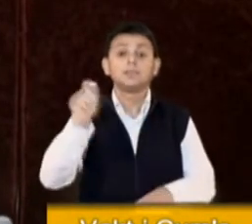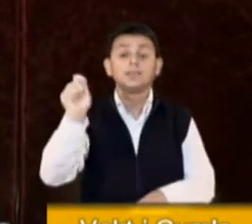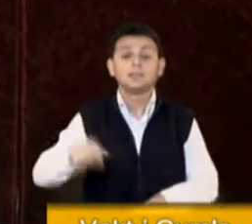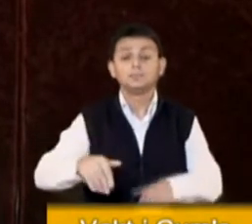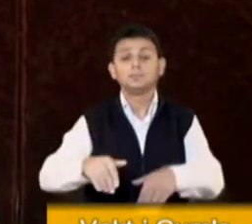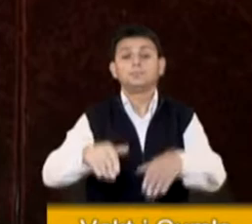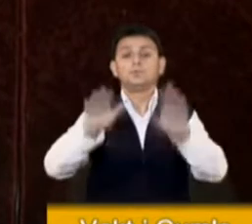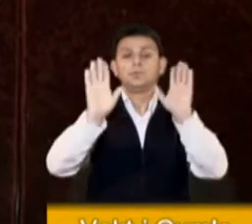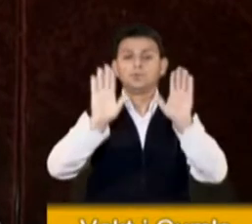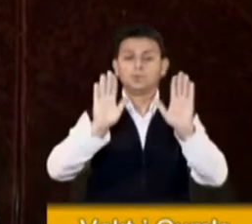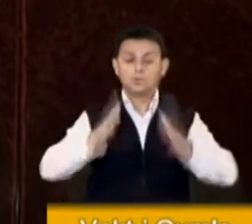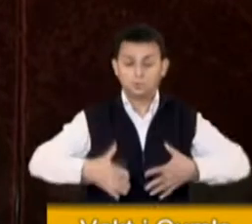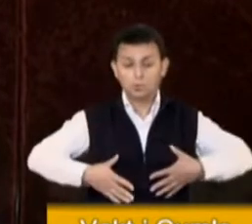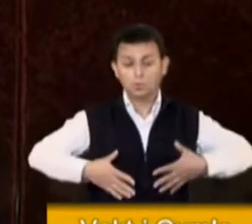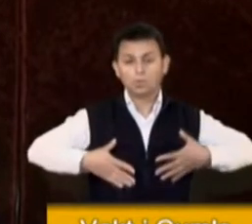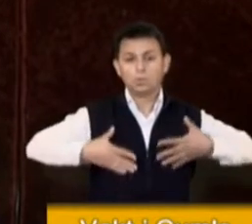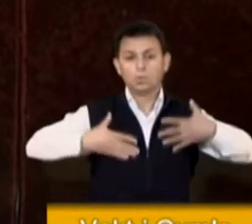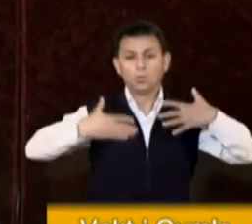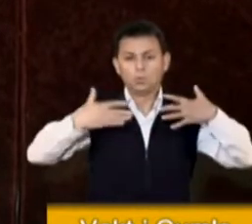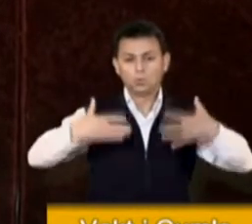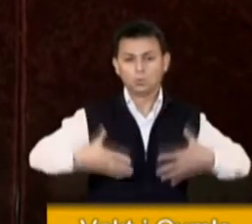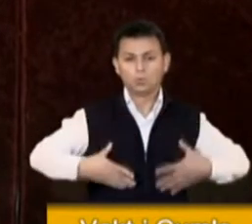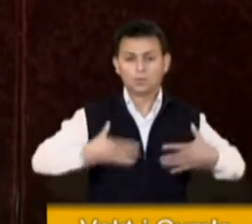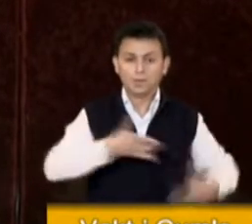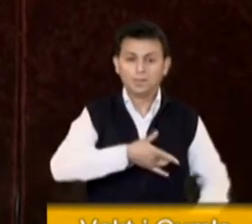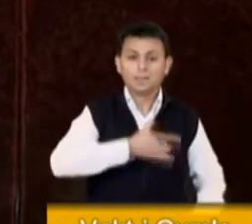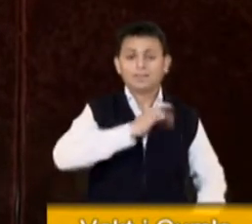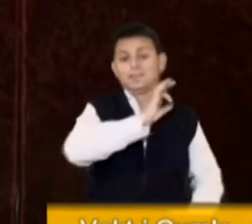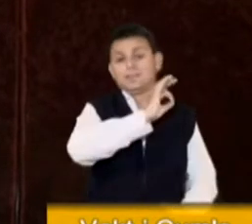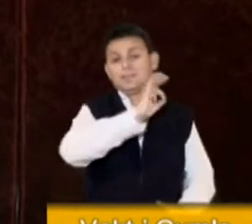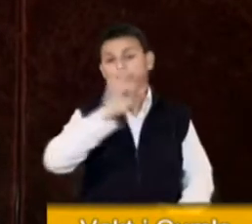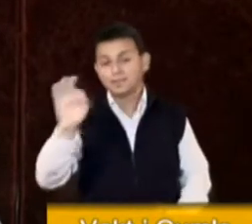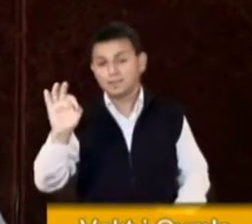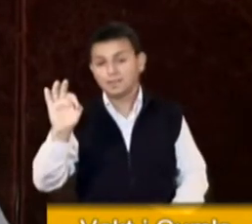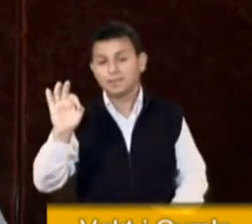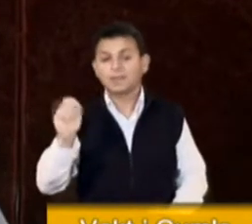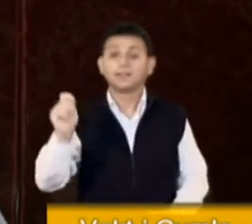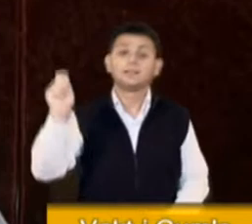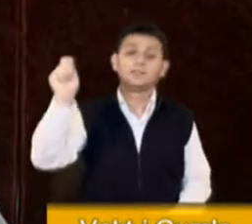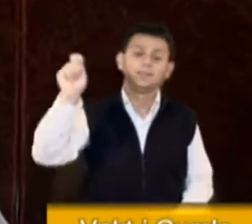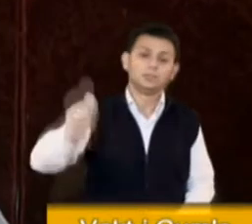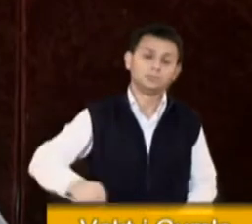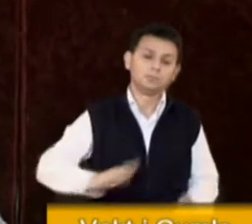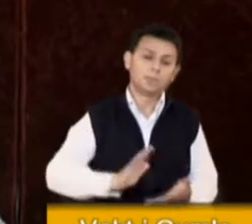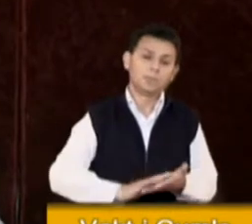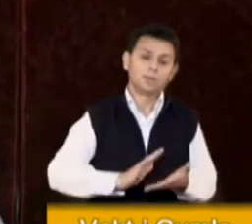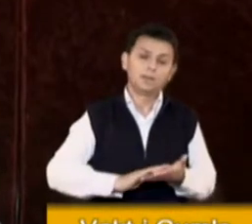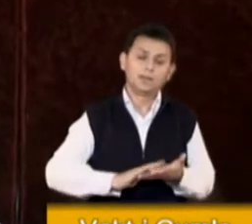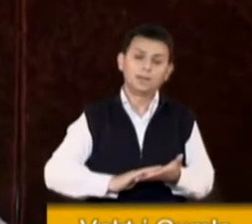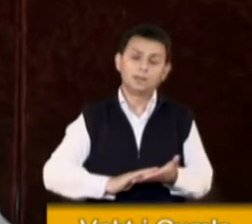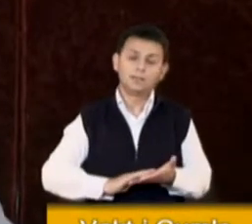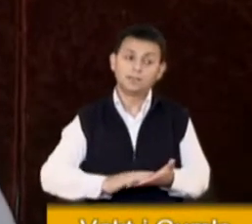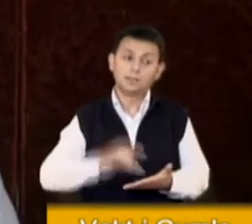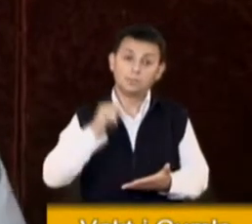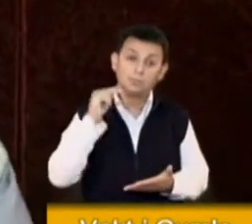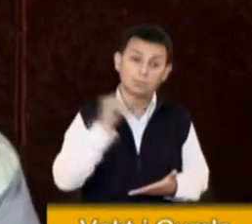kendisi kazanmış gibi bunları bir pozisyon içerisine girerek arkadaşına da bu